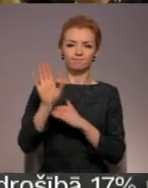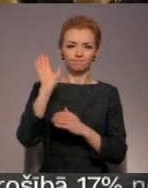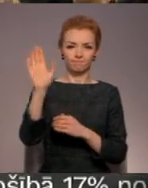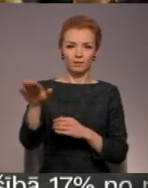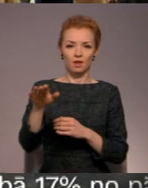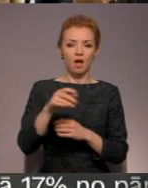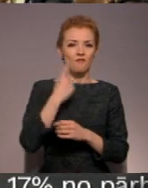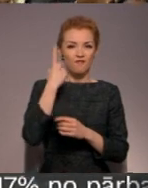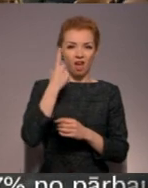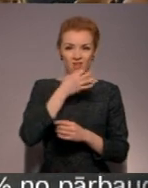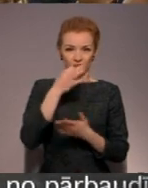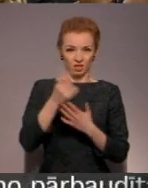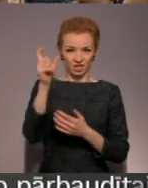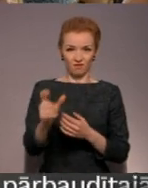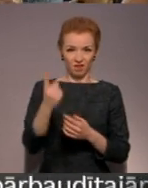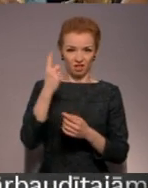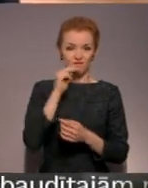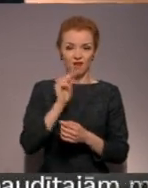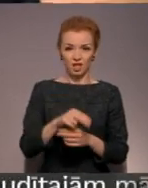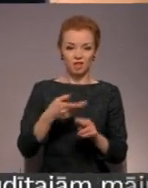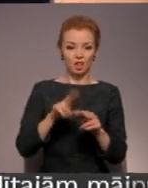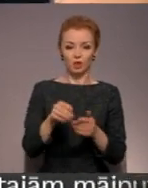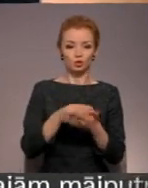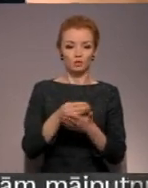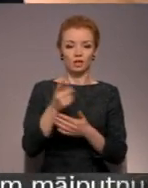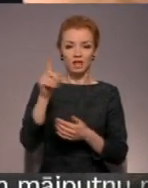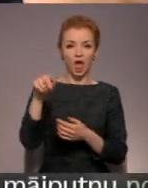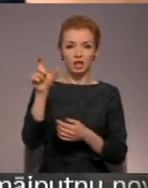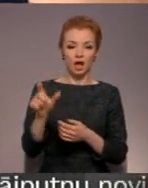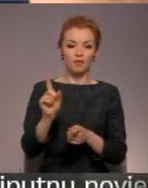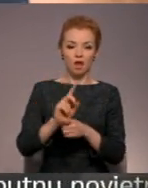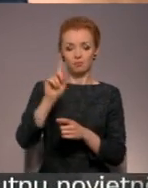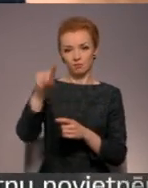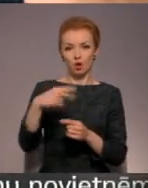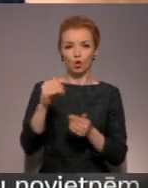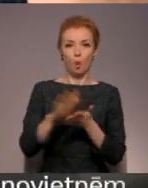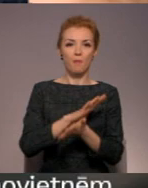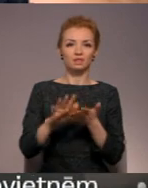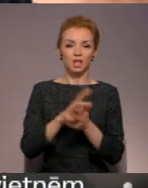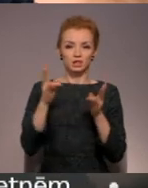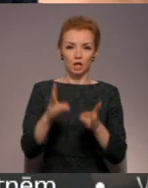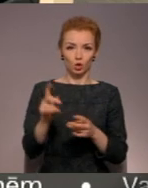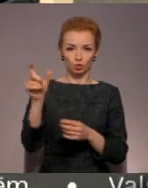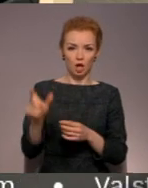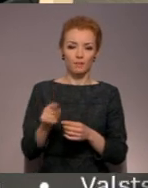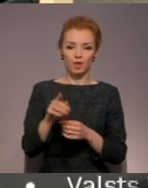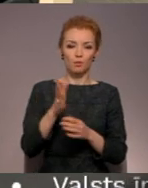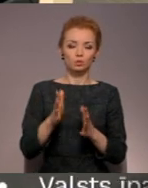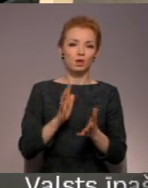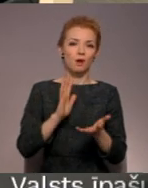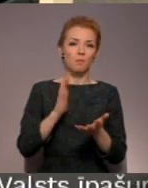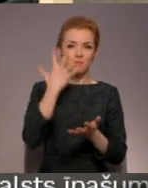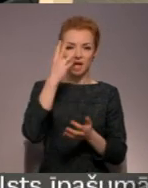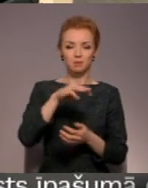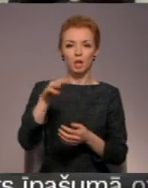vainīgu atzīta tikai viena persona, tas nozīmē, ka no Sergeta arī piedzīs kompensācijas cietušajiem. Tie būs vairāk nekā